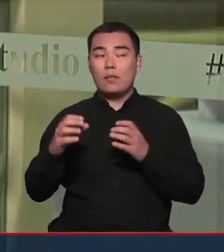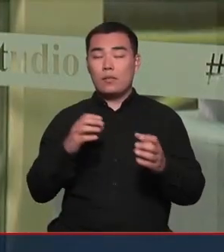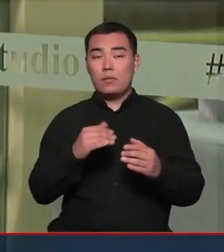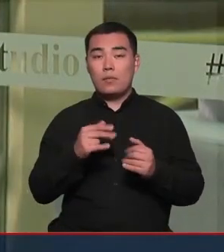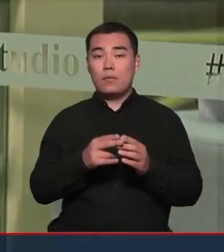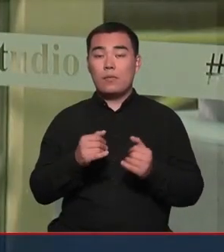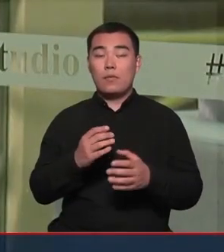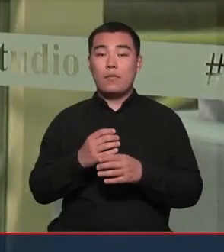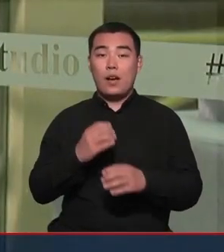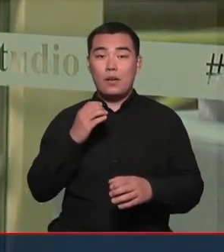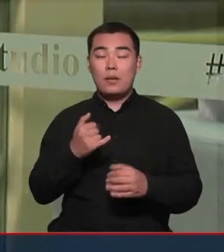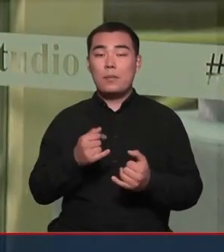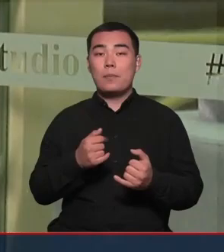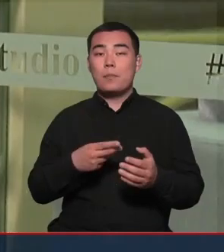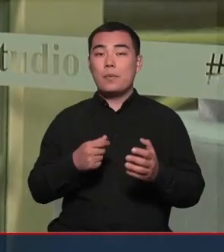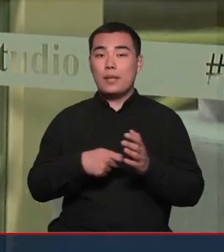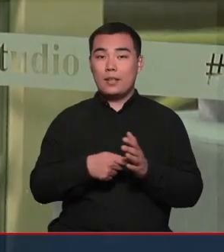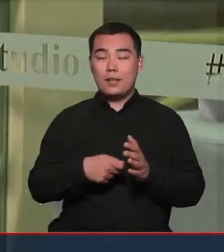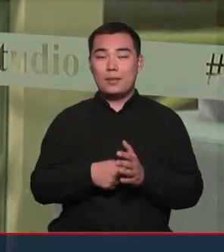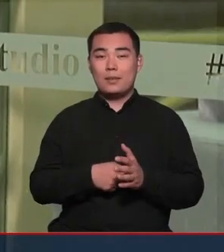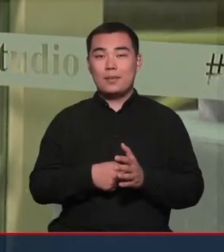вагондарын, билеттерін